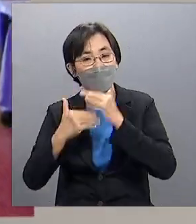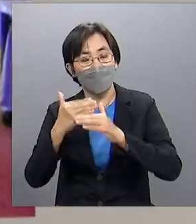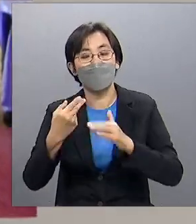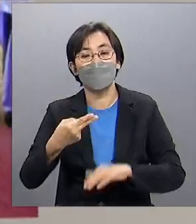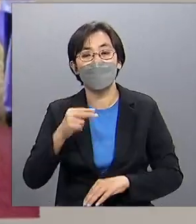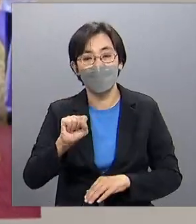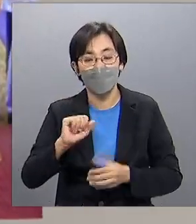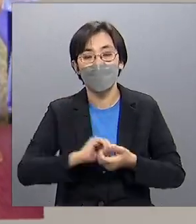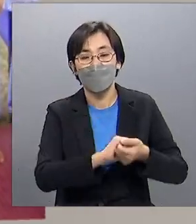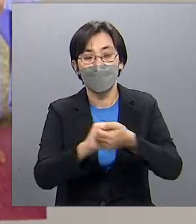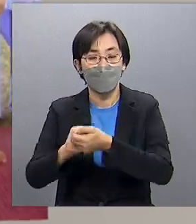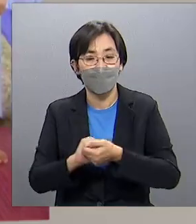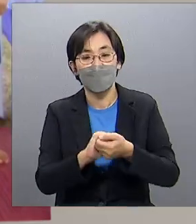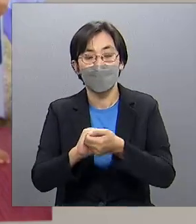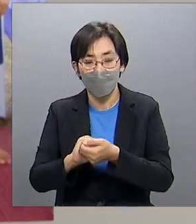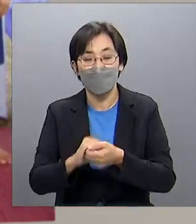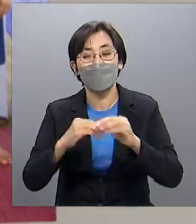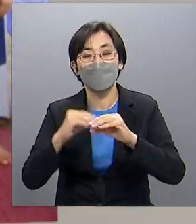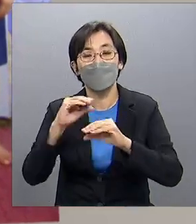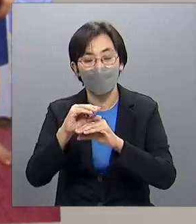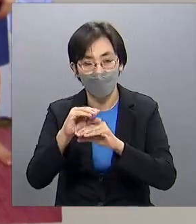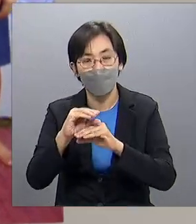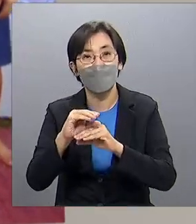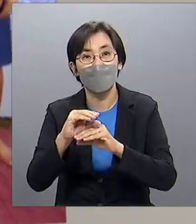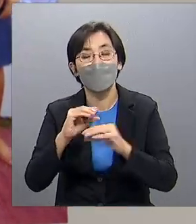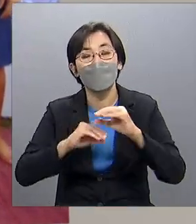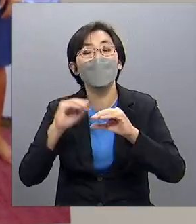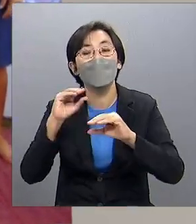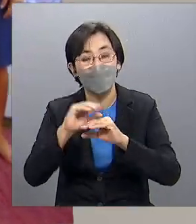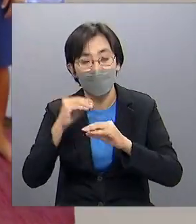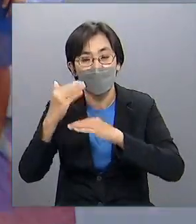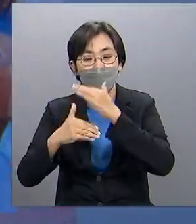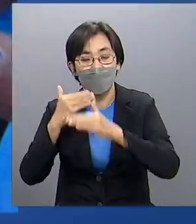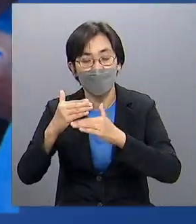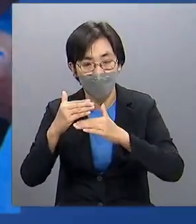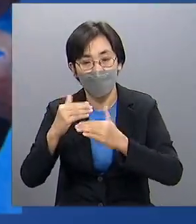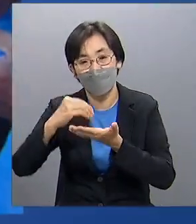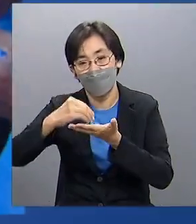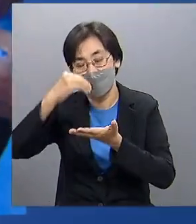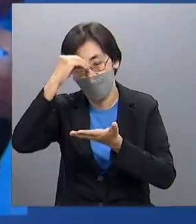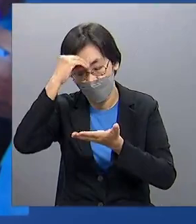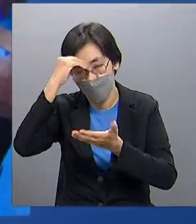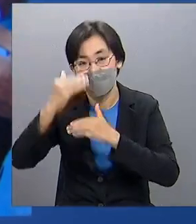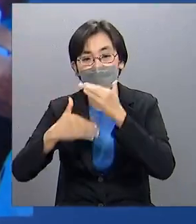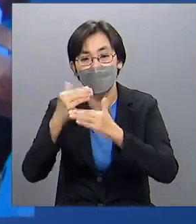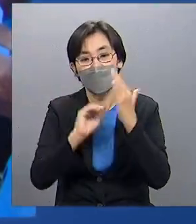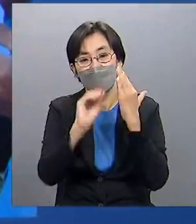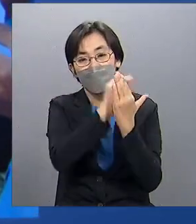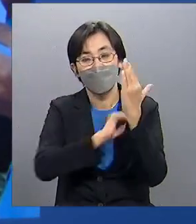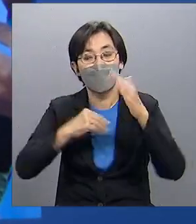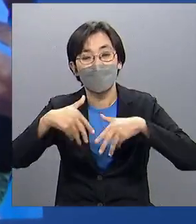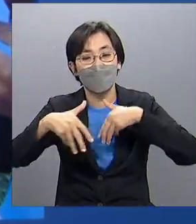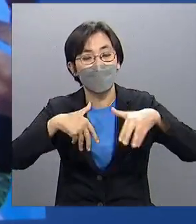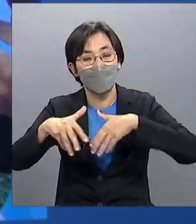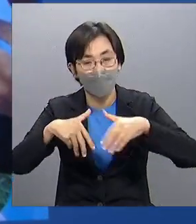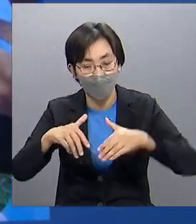การU-School นะคะก็คือโครงการพัฒนาคุณภาพการศึกษาแล้วก็พัฒนาท้องถิ่นโดยมีสถาบันอุดมศึกษา